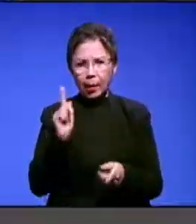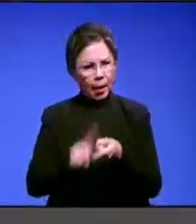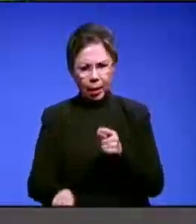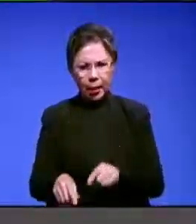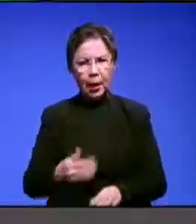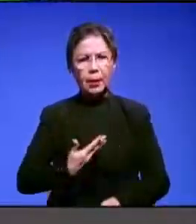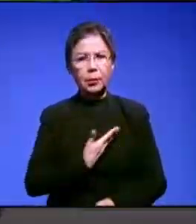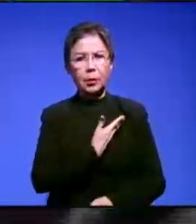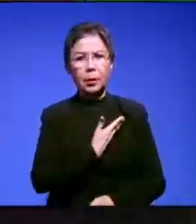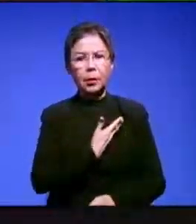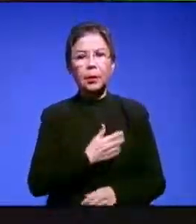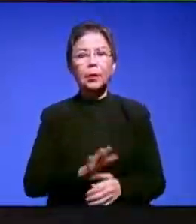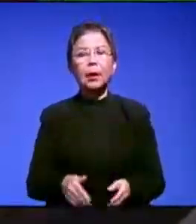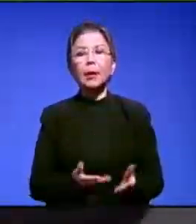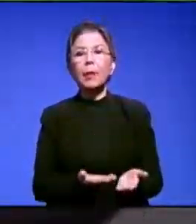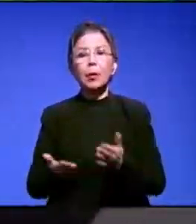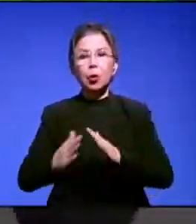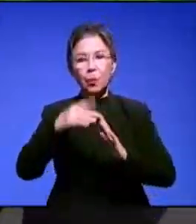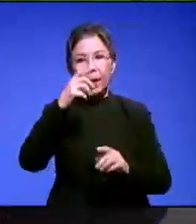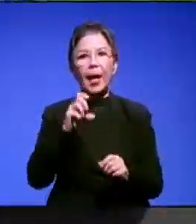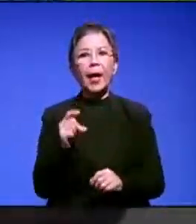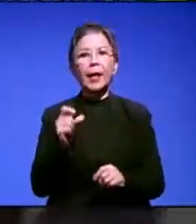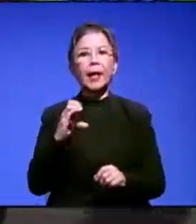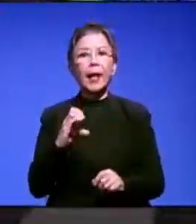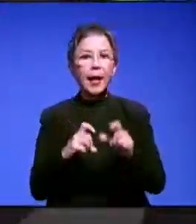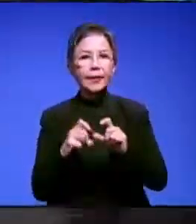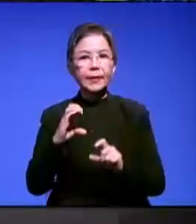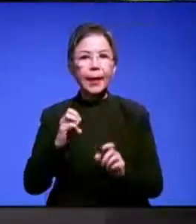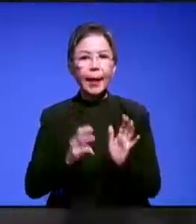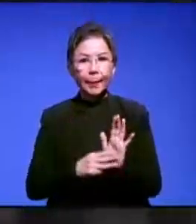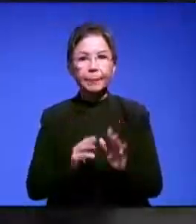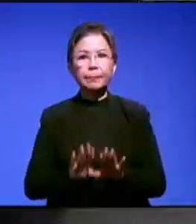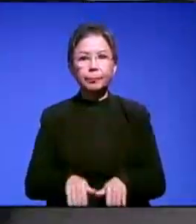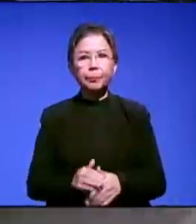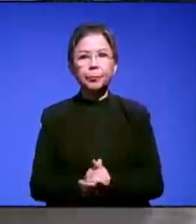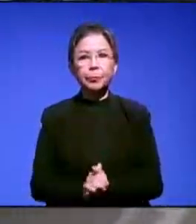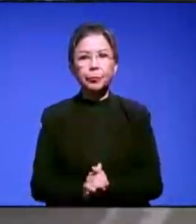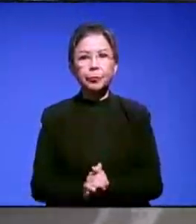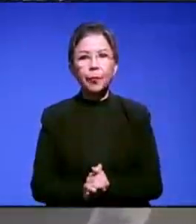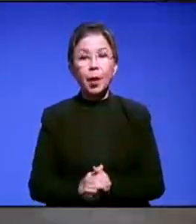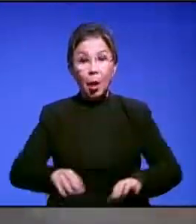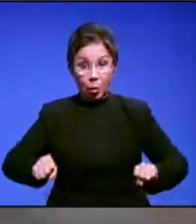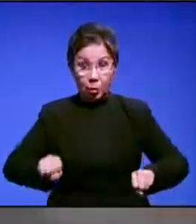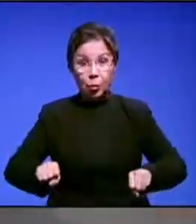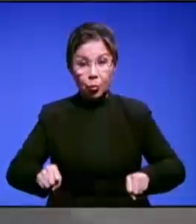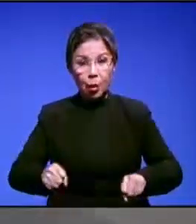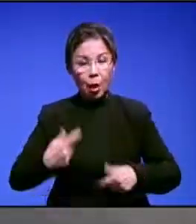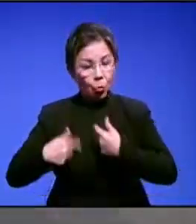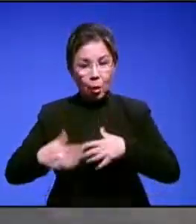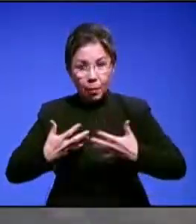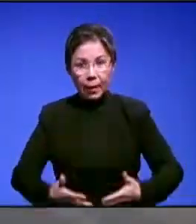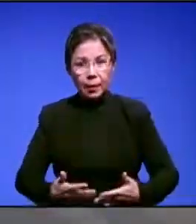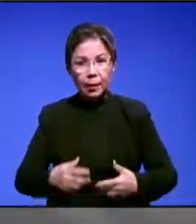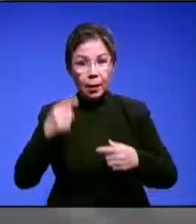jasad korban dibawa ke rumah sakit Cipto Mangunkusumo Jakarta cendawan dikongkon melaporkan pengendara motor yang mengalami luka